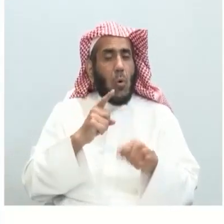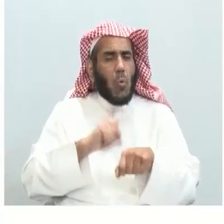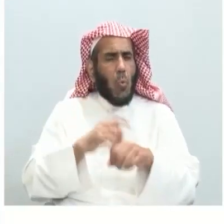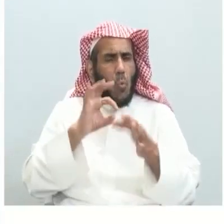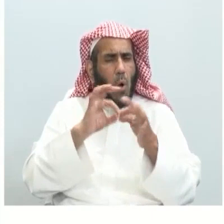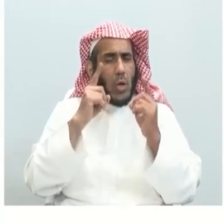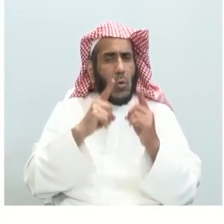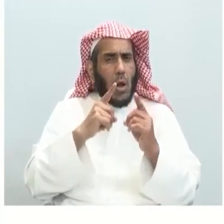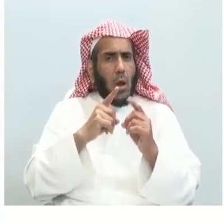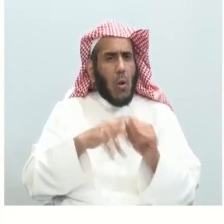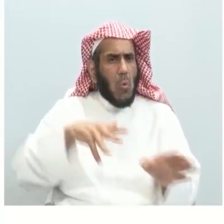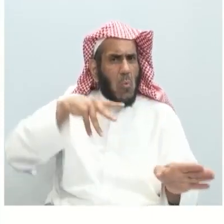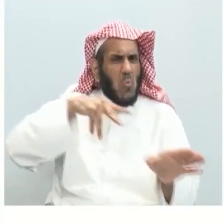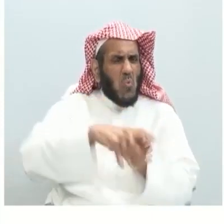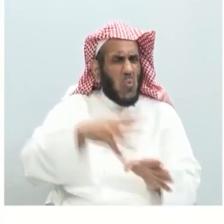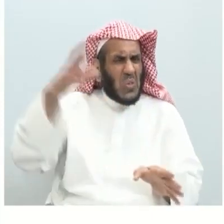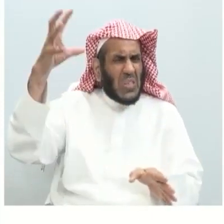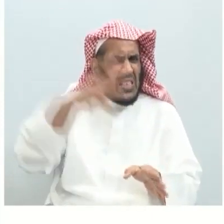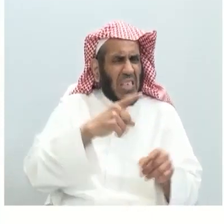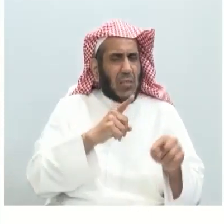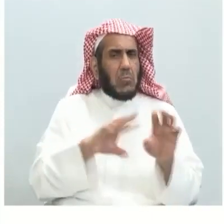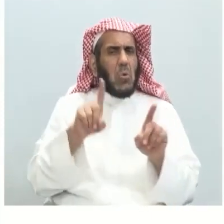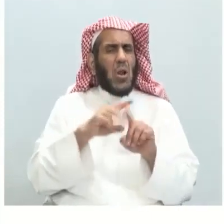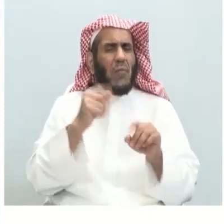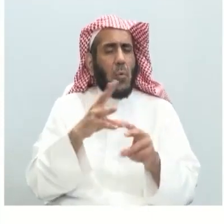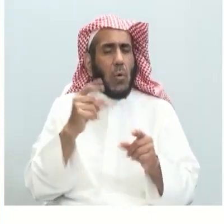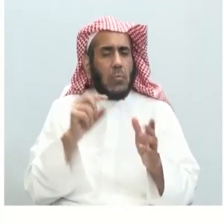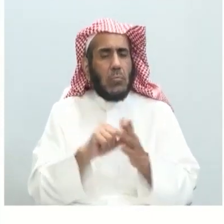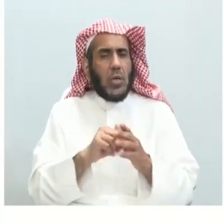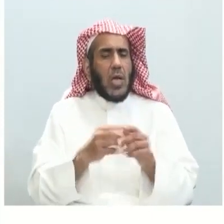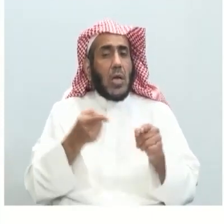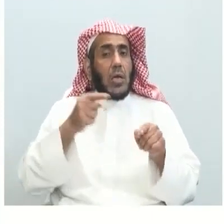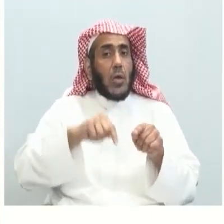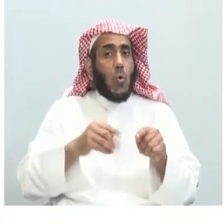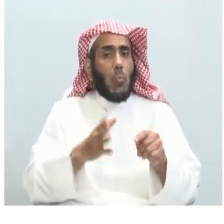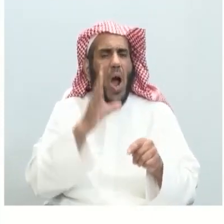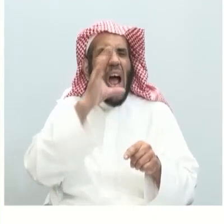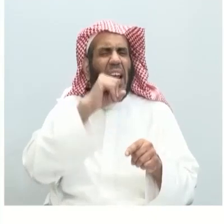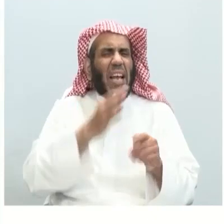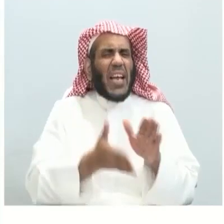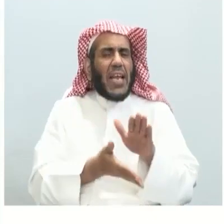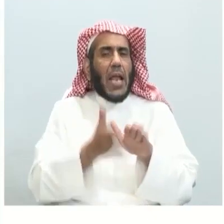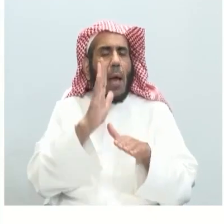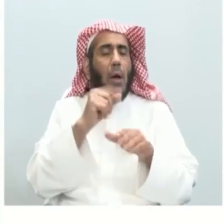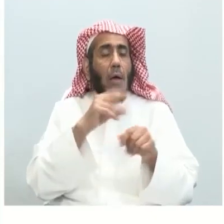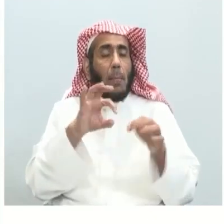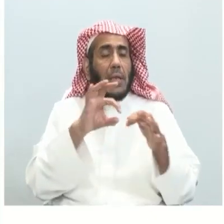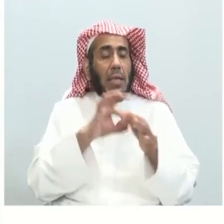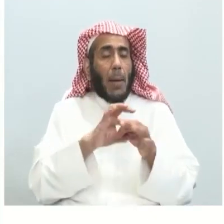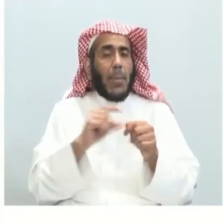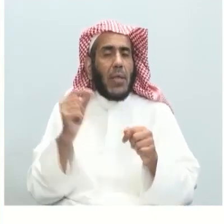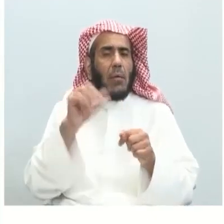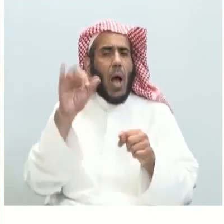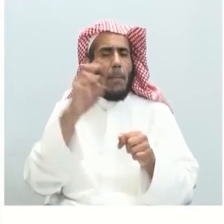الله بمجاز الكافرين والمراد به يوم القيامه اذا هذا ما يتعلق بهذه